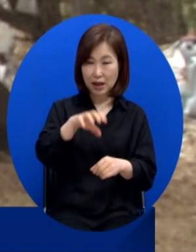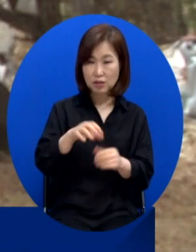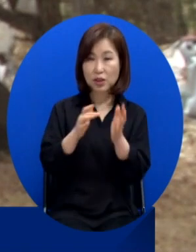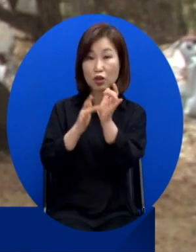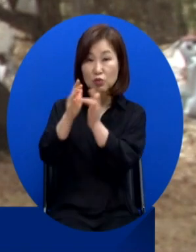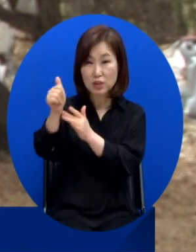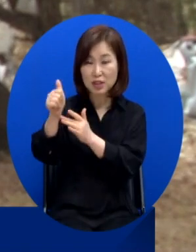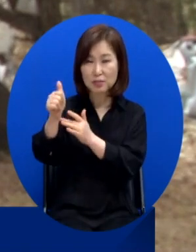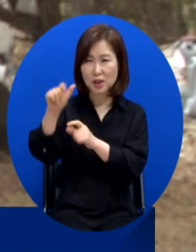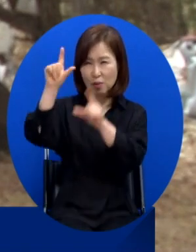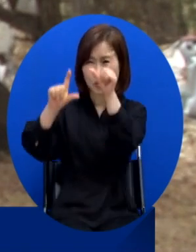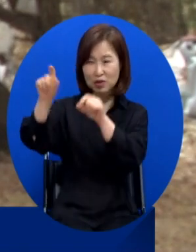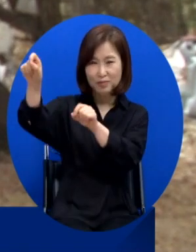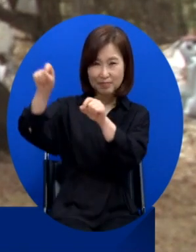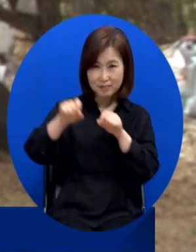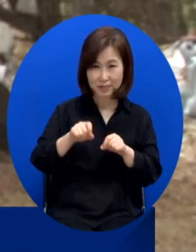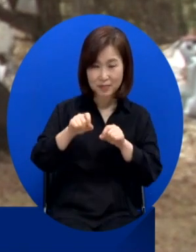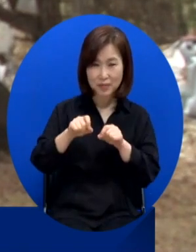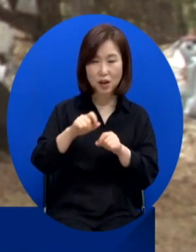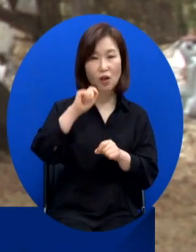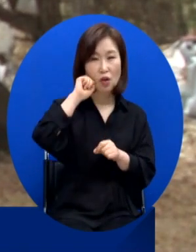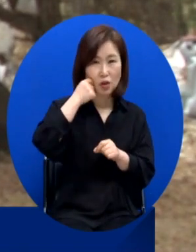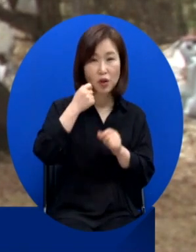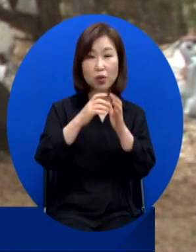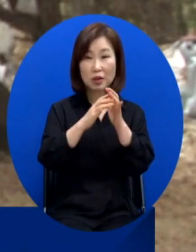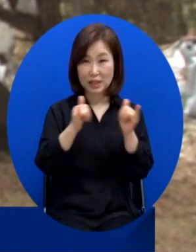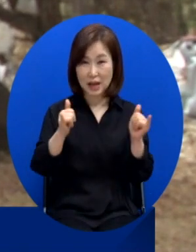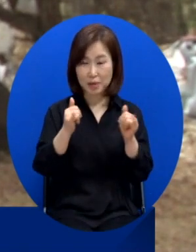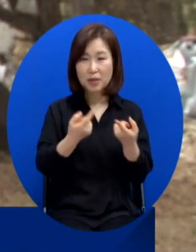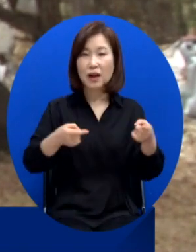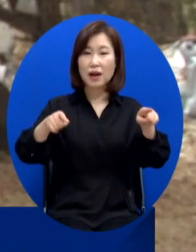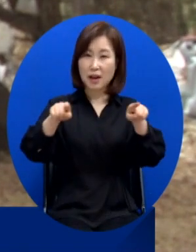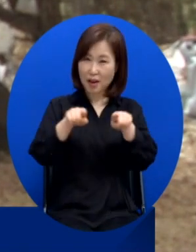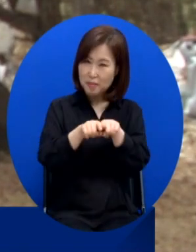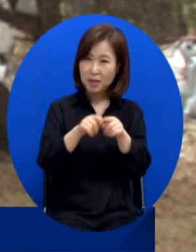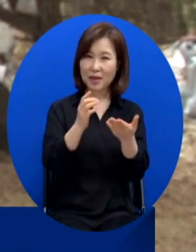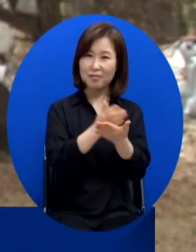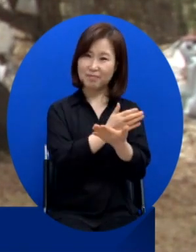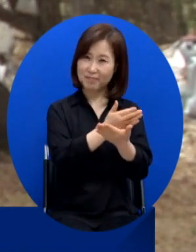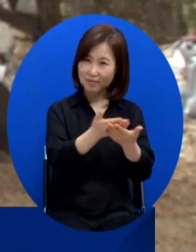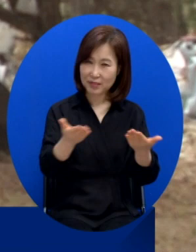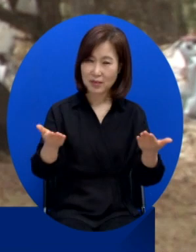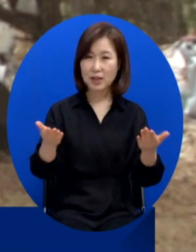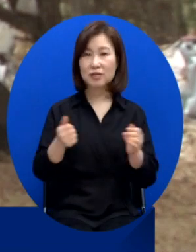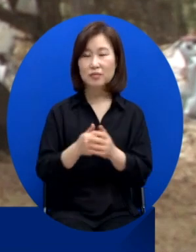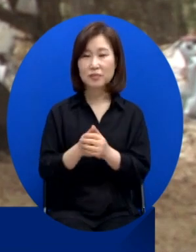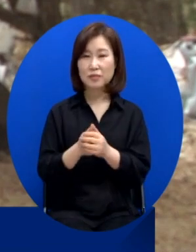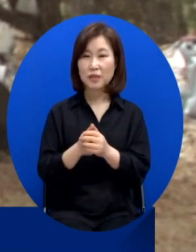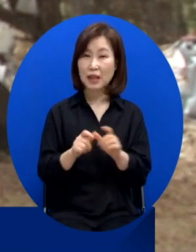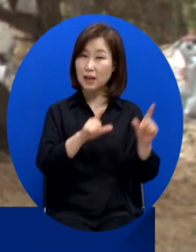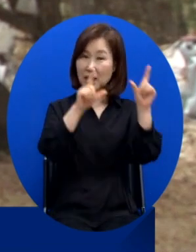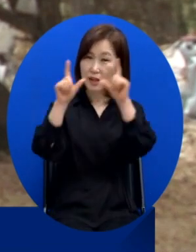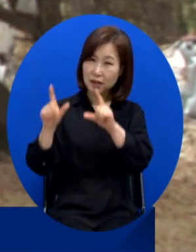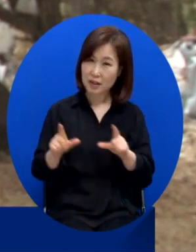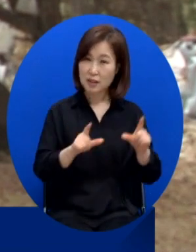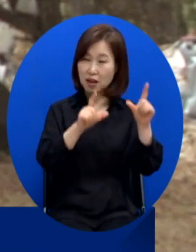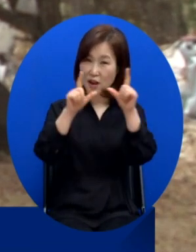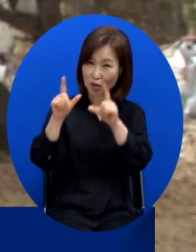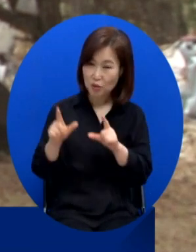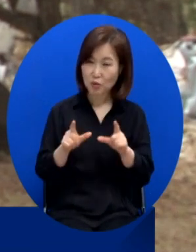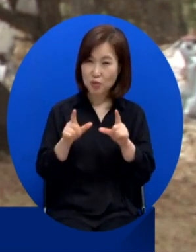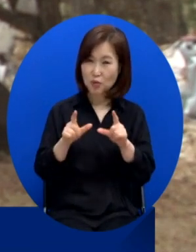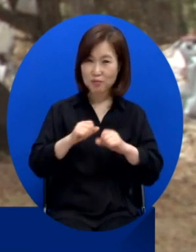그러셨던 것처럼 어려운 사람들과 같이 더불어 살고 또